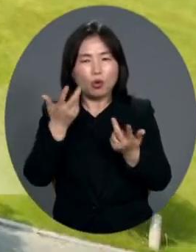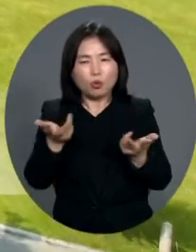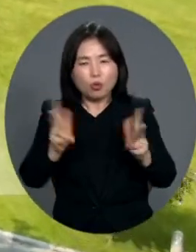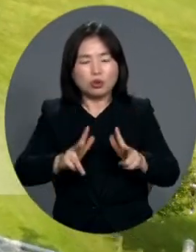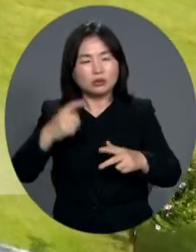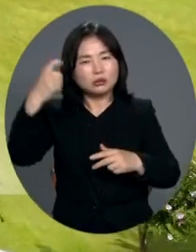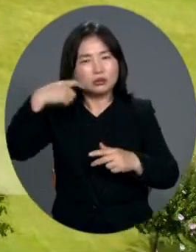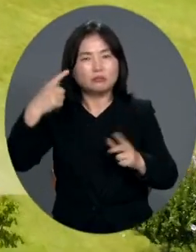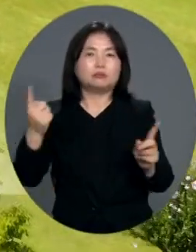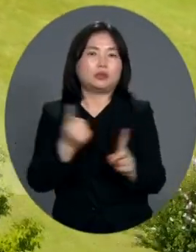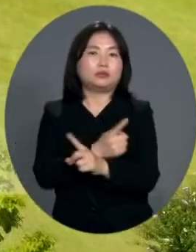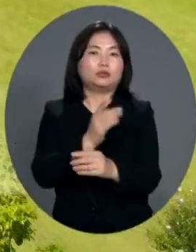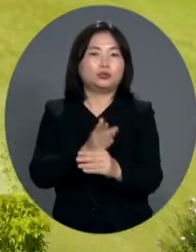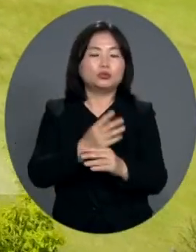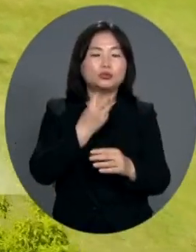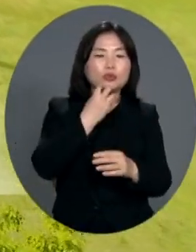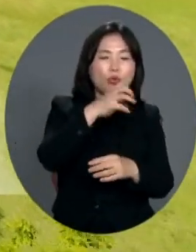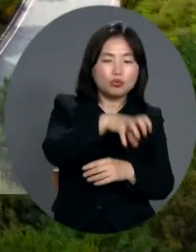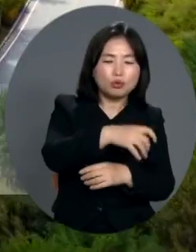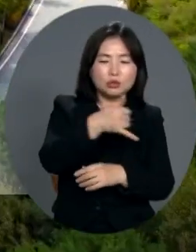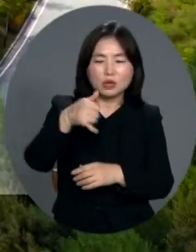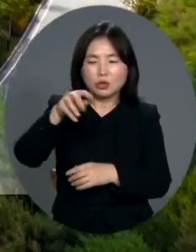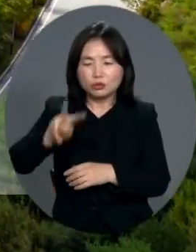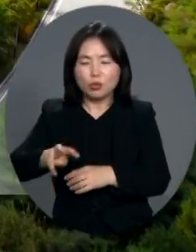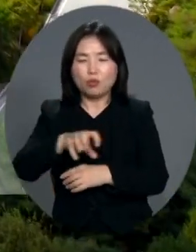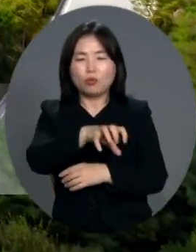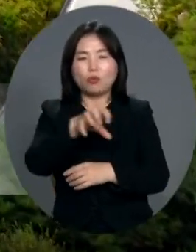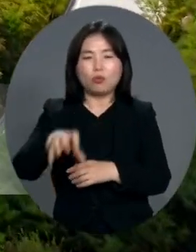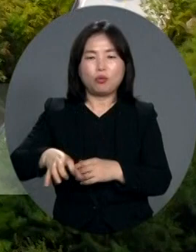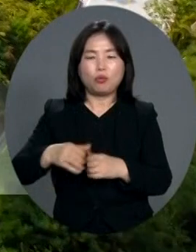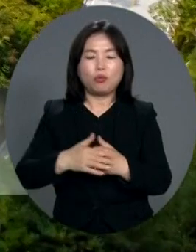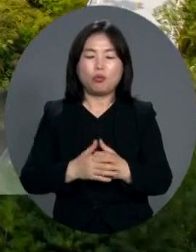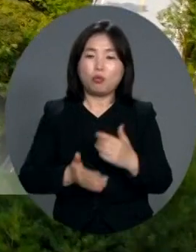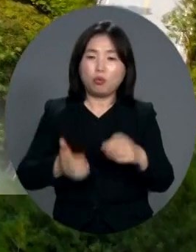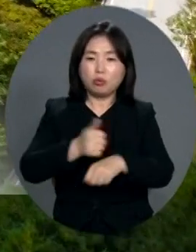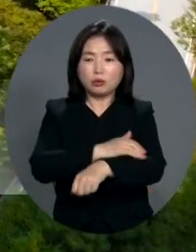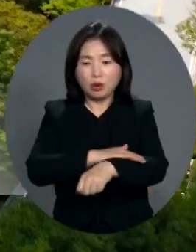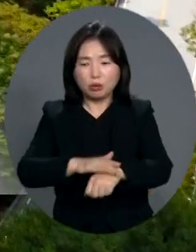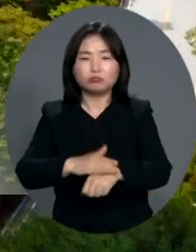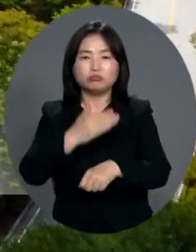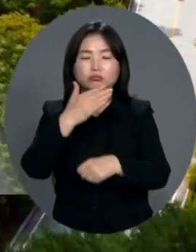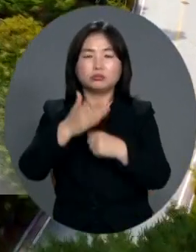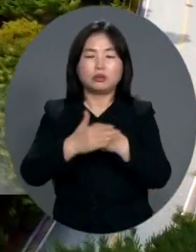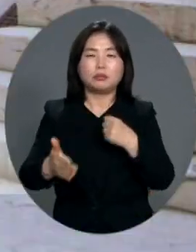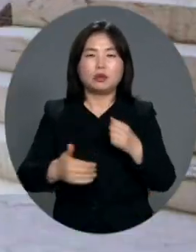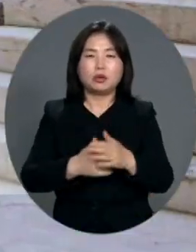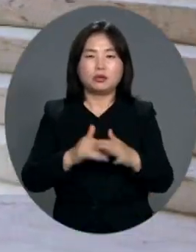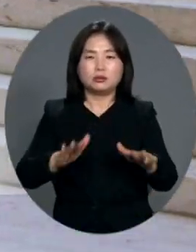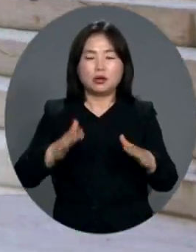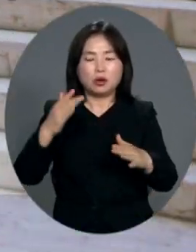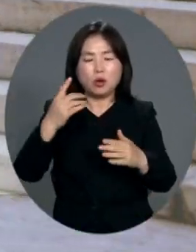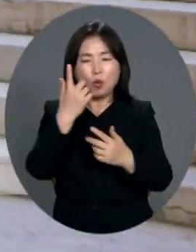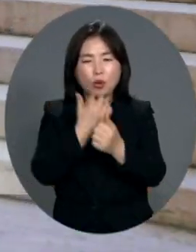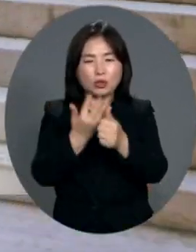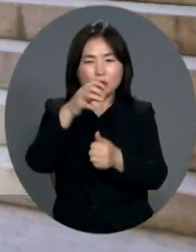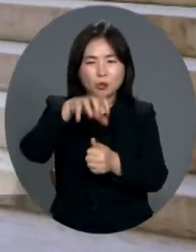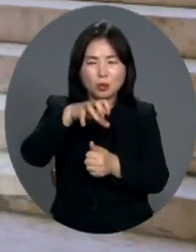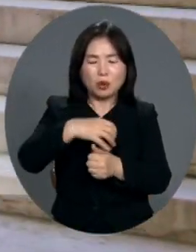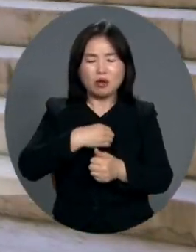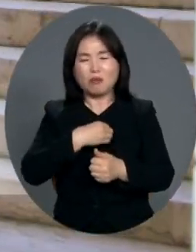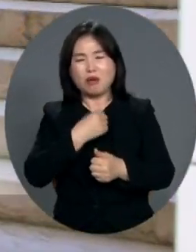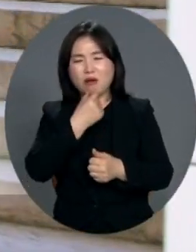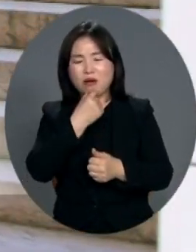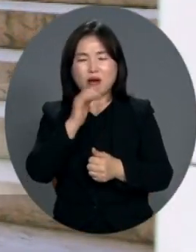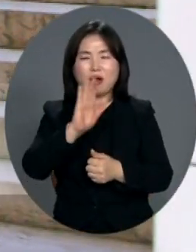바뀌고 있습니다. 서울추모공원, 세종은하수공원 등이 성공적으로 정착하면서 이제 화장장은